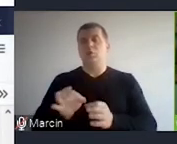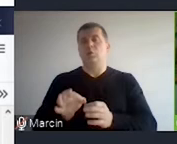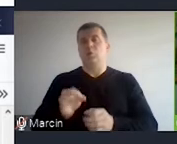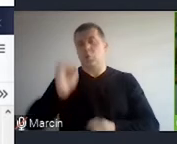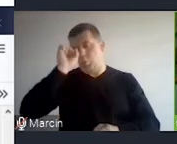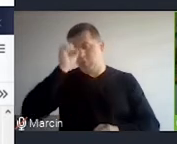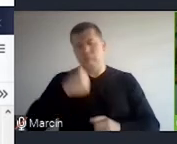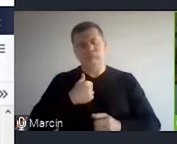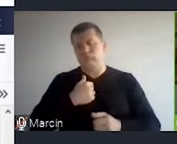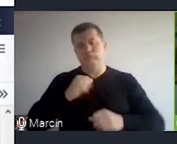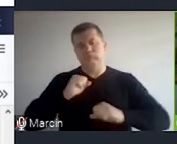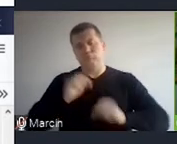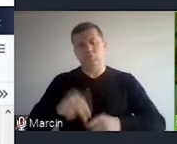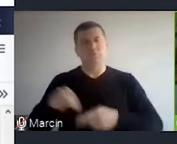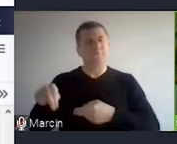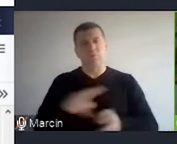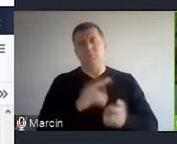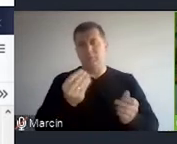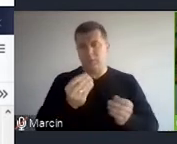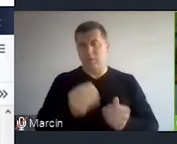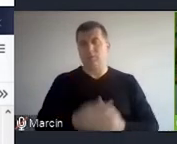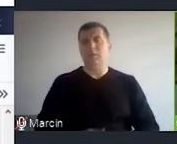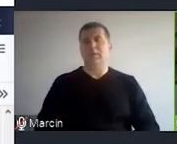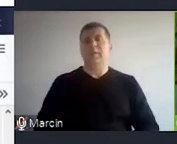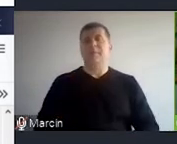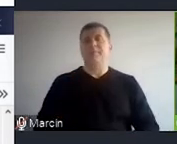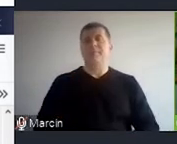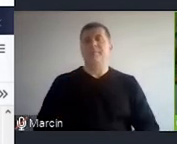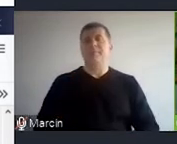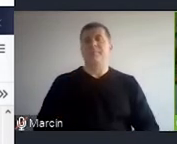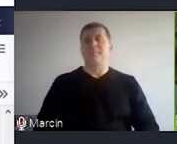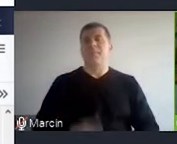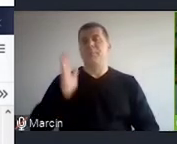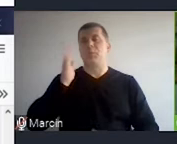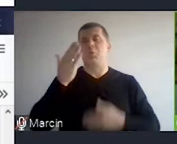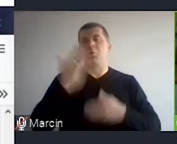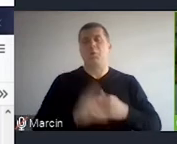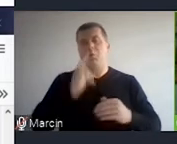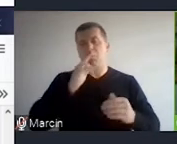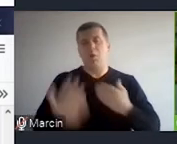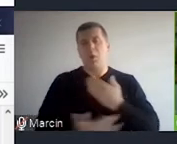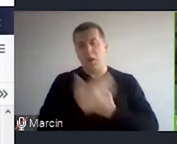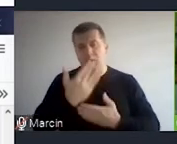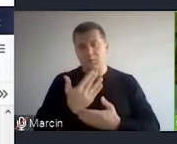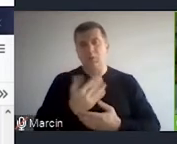uparto się na poziomie finansów, zwróciły takie pieniądze, natomiast koniec końców okazało się,